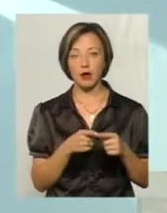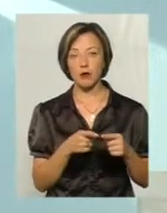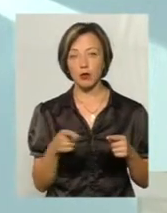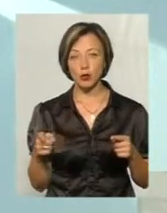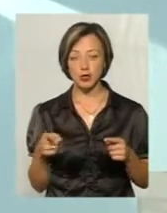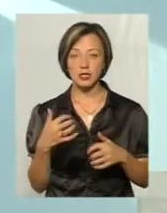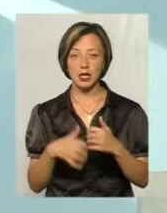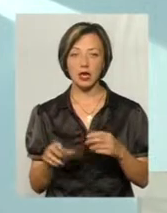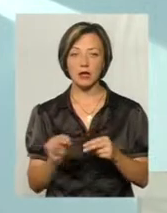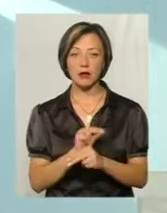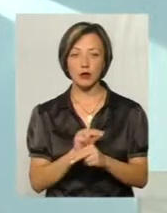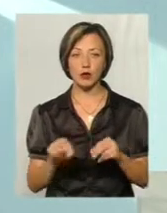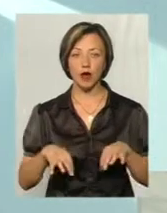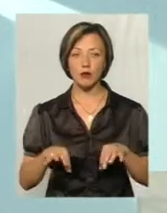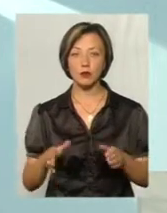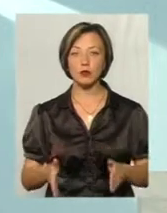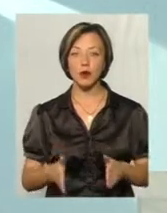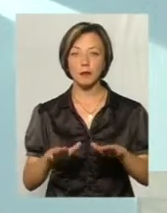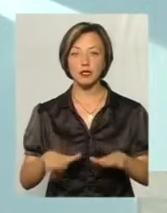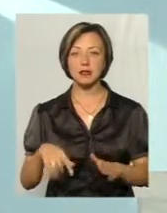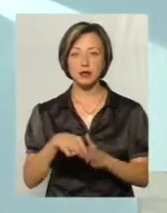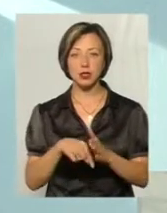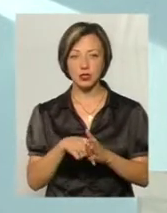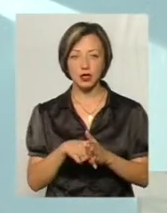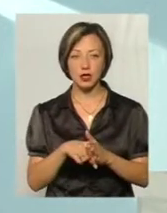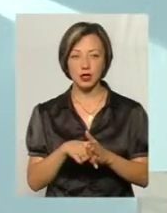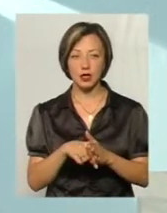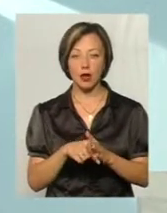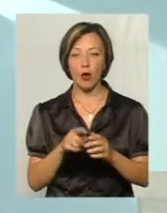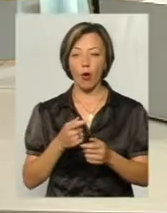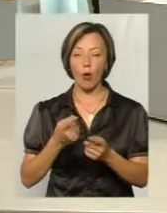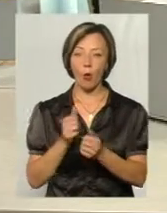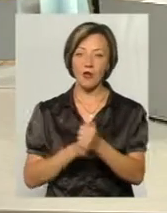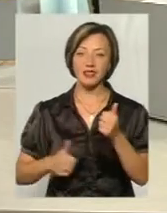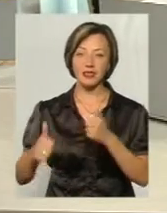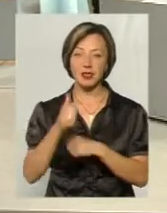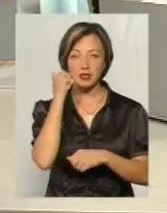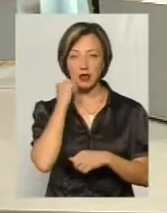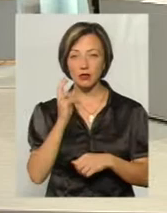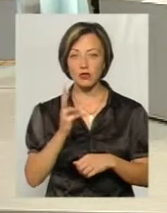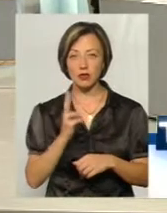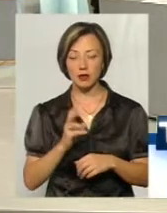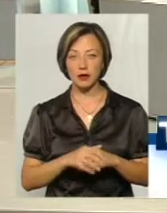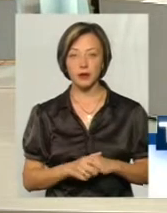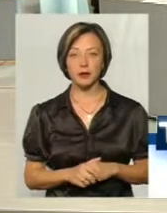ремонт автомобільної дороги місцевого значення, це об'їзна міста Старокостянтинів. Від нульового пікета до другого, від нульового